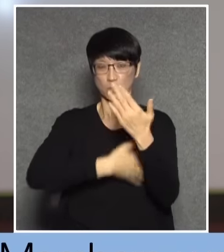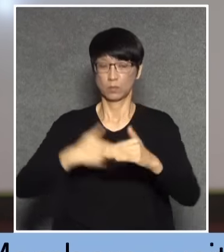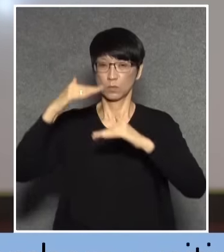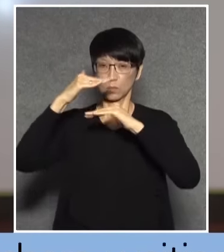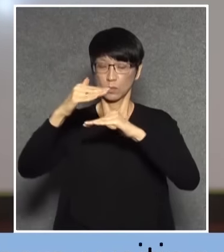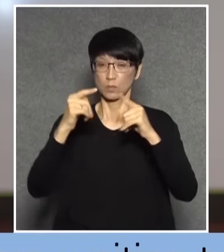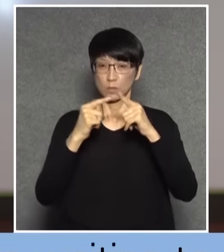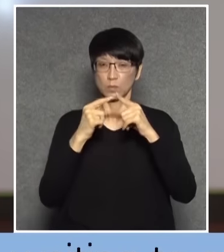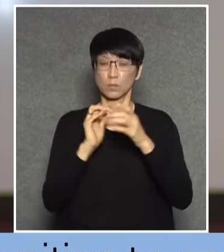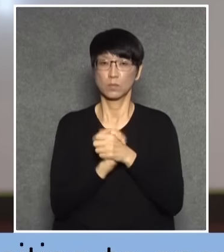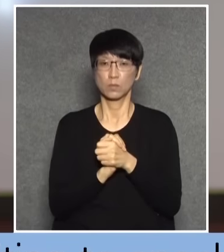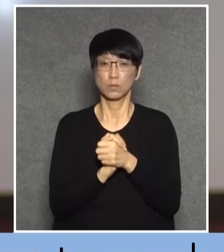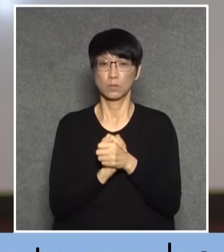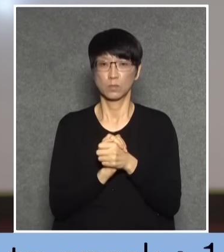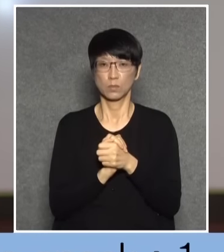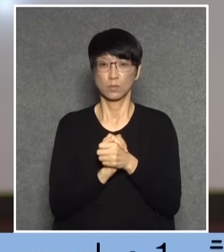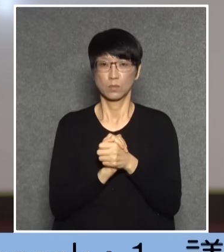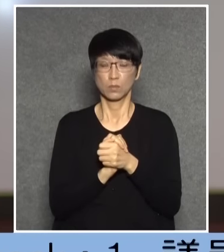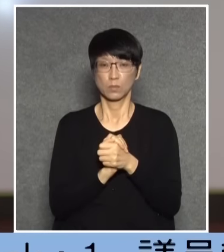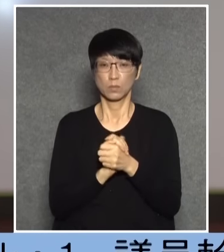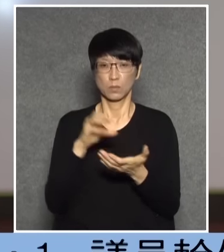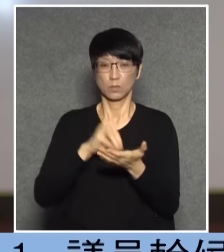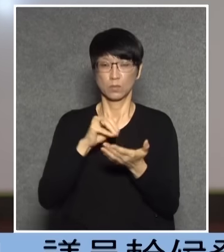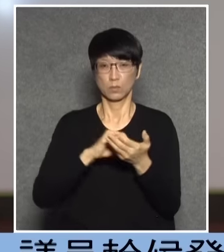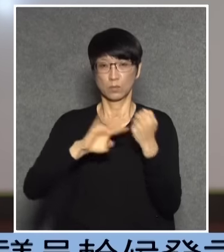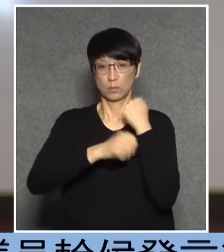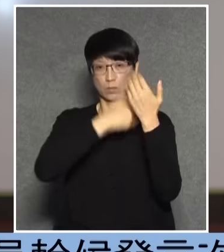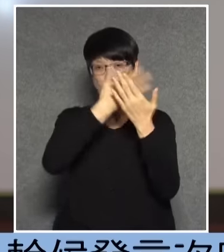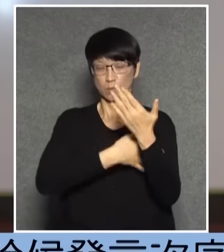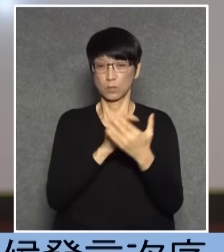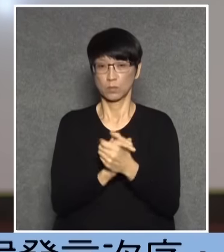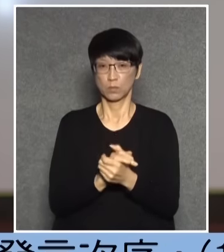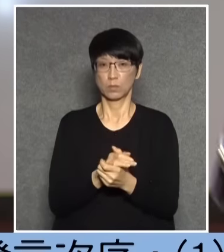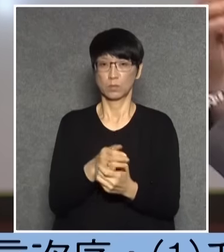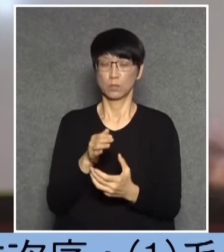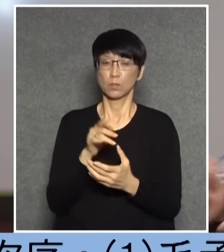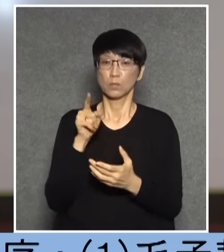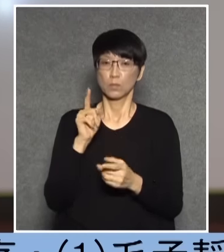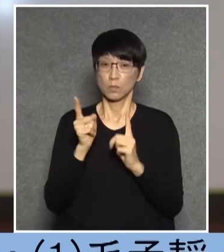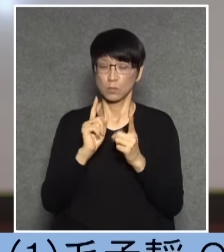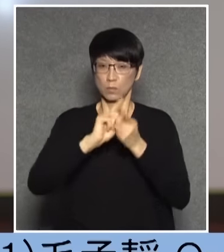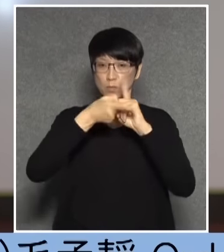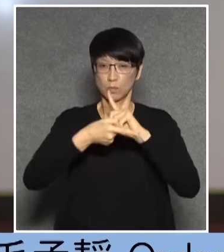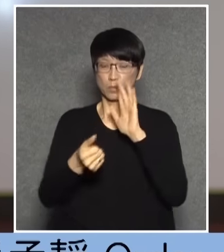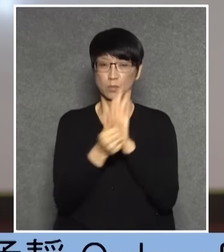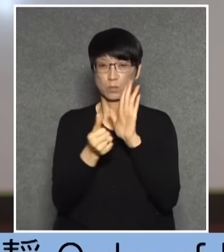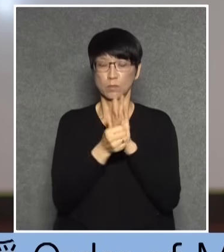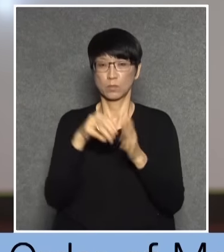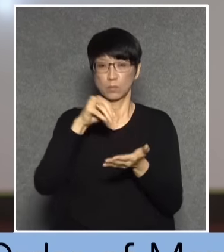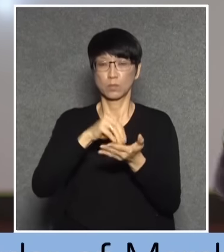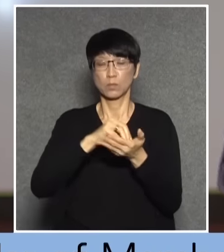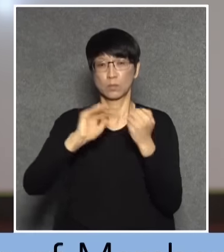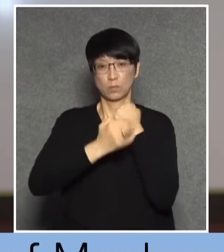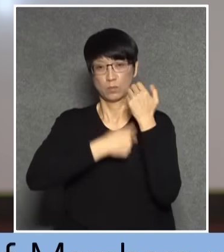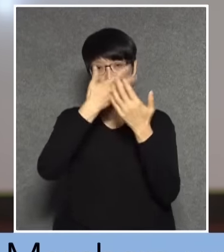實理論上是應該有份制定法律的，他沒得直接去制定法律都好，他都有些代表去幫他制定法律，是吧？